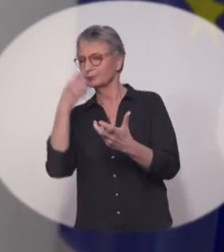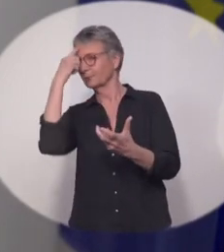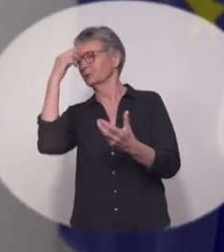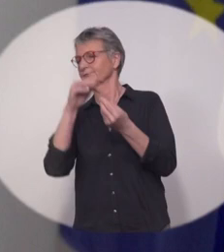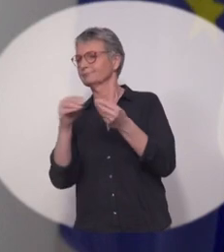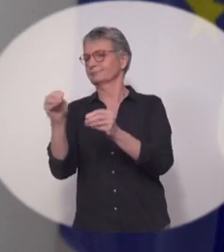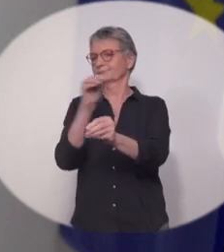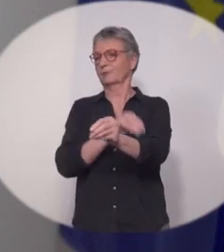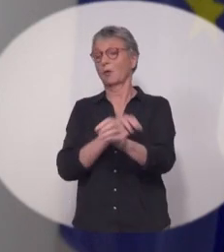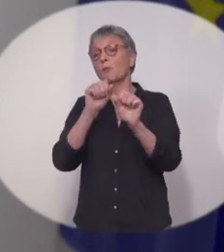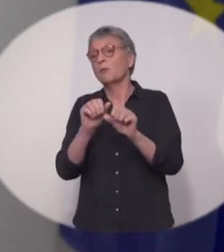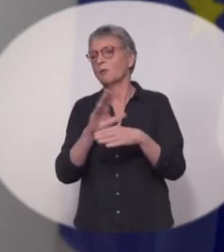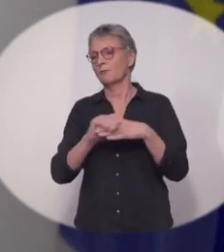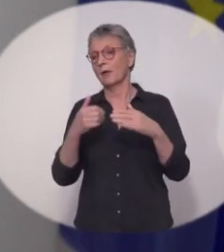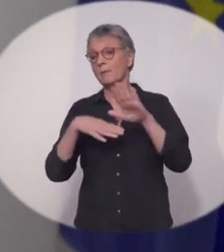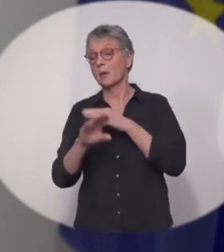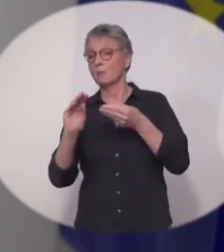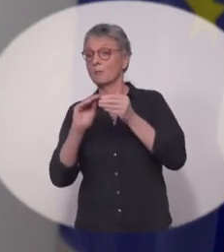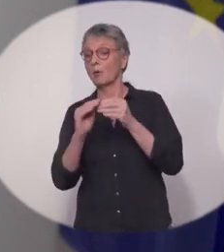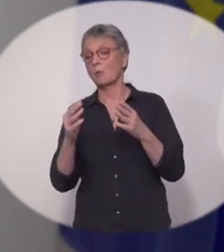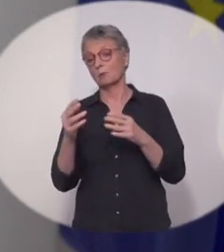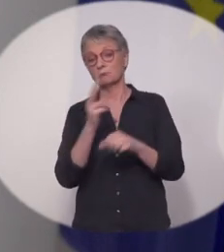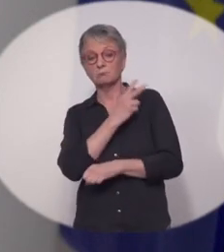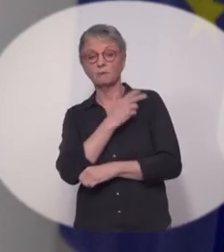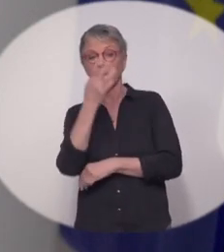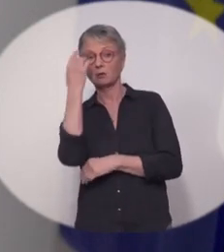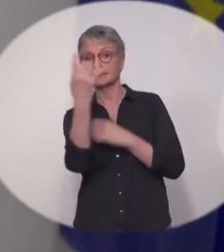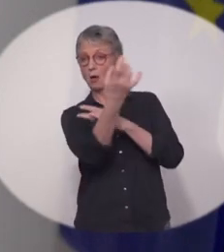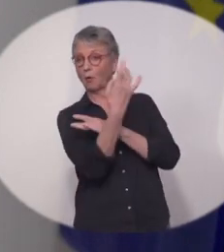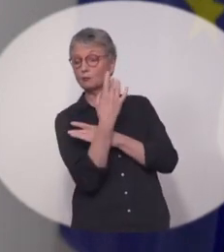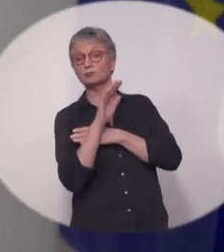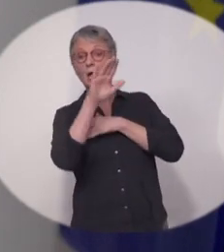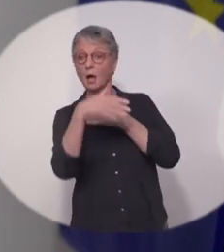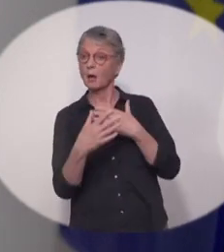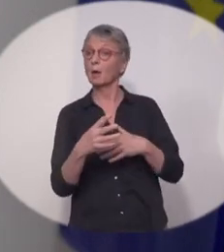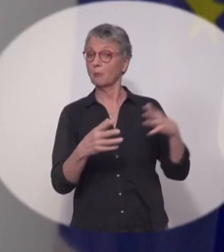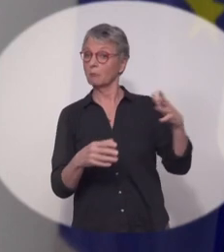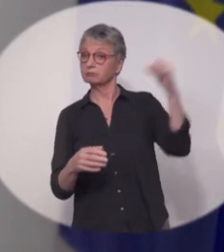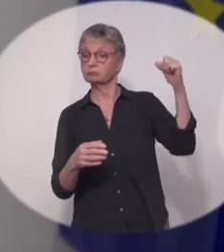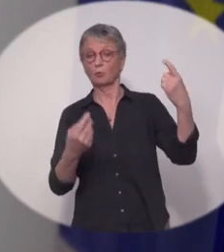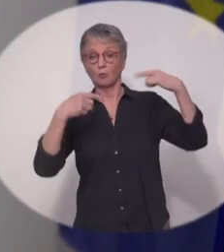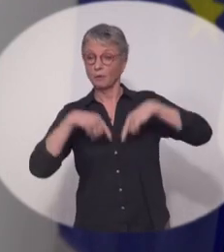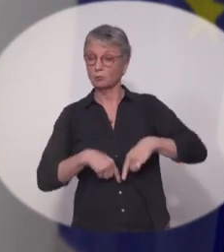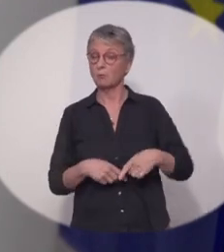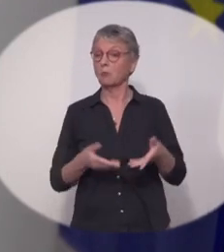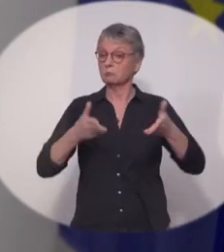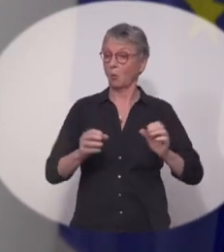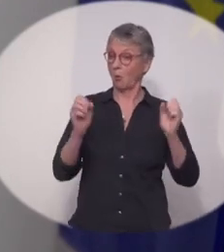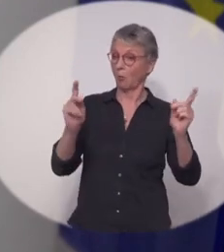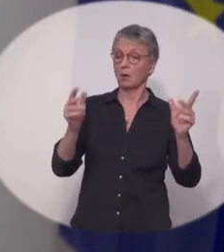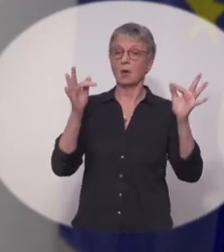pu nous doter refusé pour les vacances d'été il a finalement été retenu en son principe par le gouvernement pour les vacances de noël